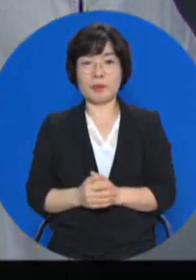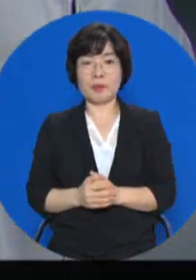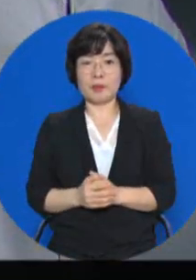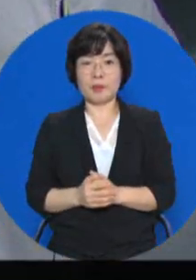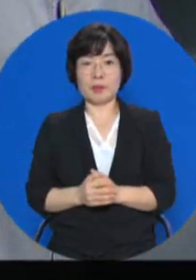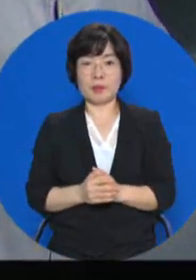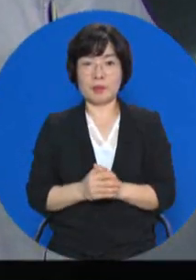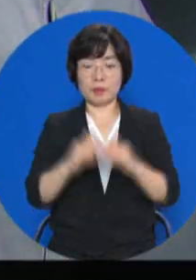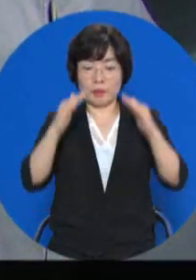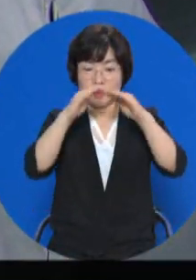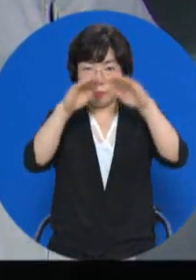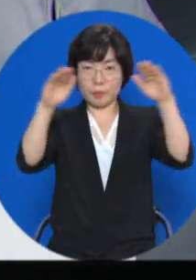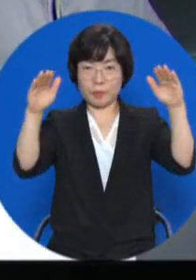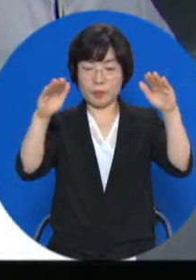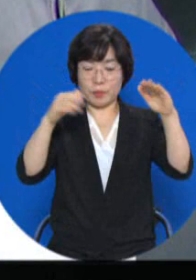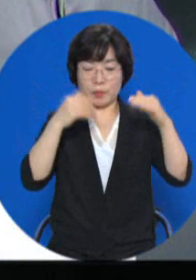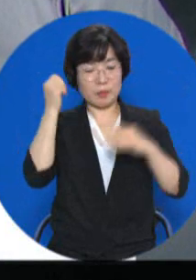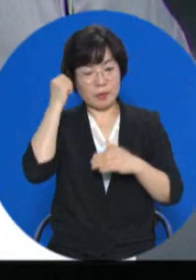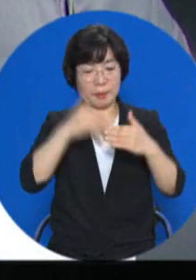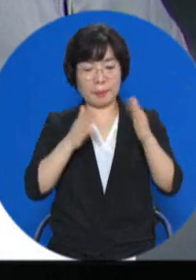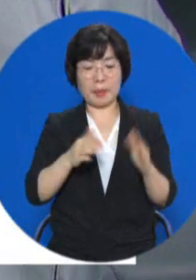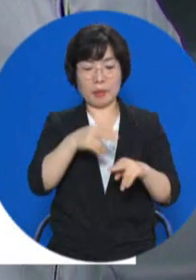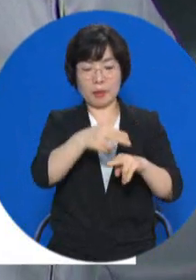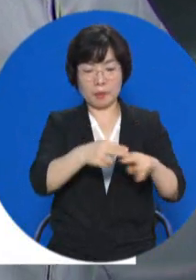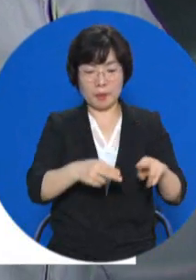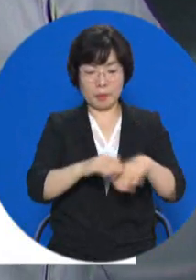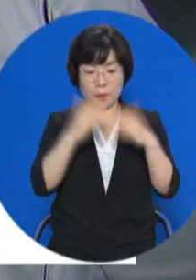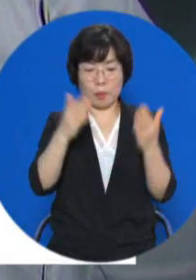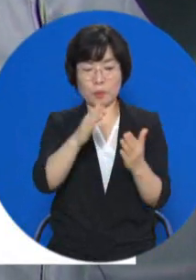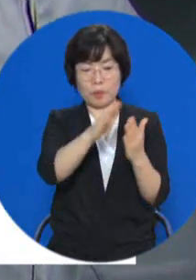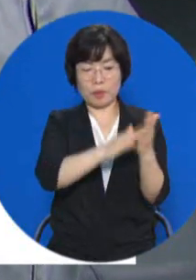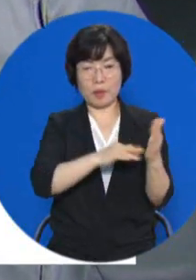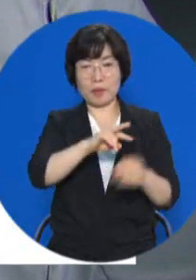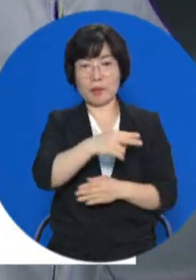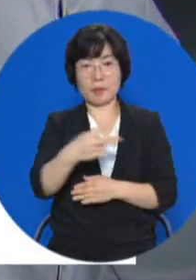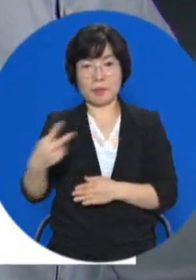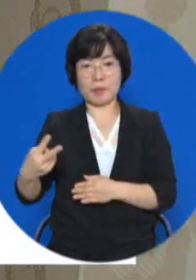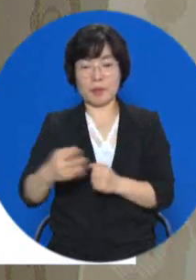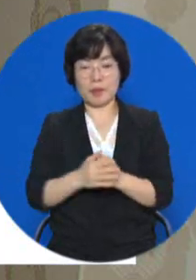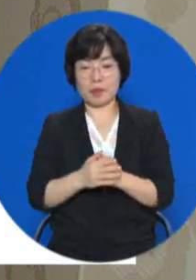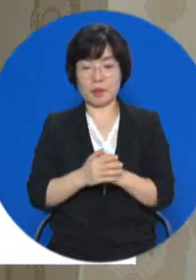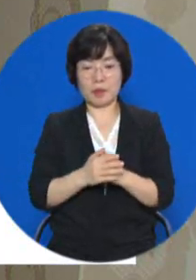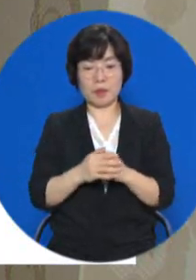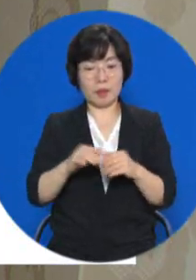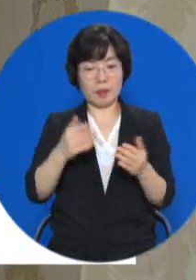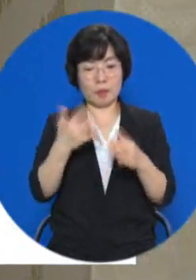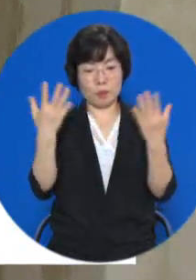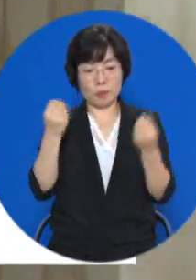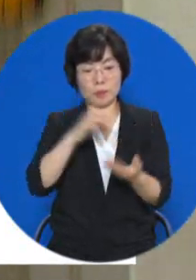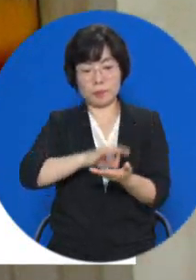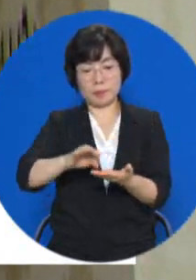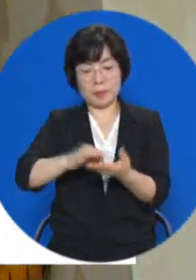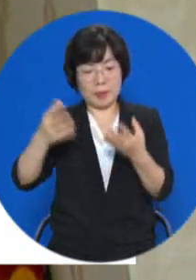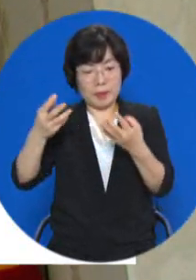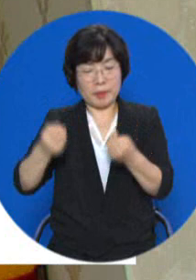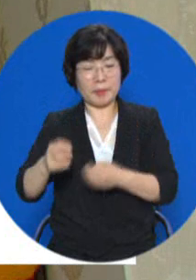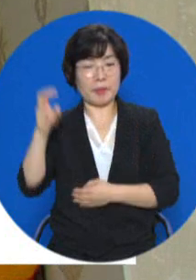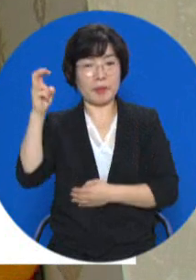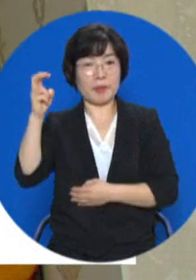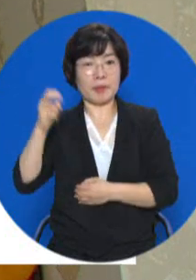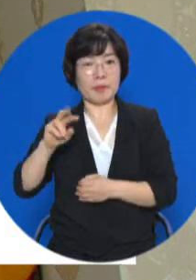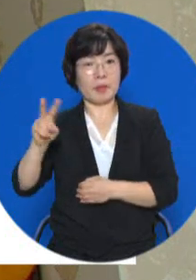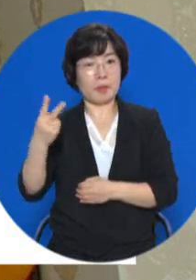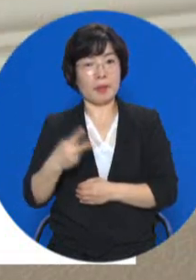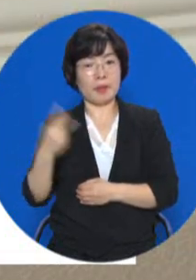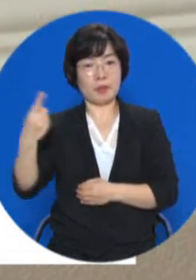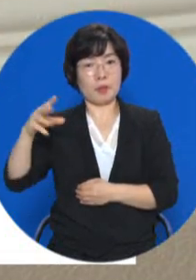이제 천정 안방 거실 주방 도배 저희가 다 했고요. 수백에서 한 천까지 이상은 들었을